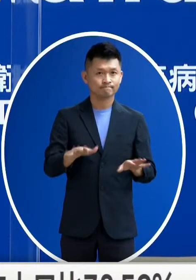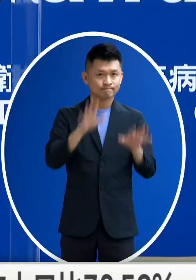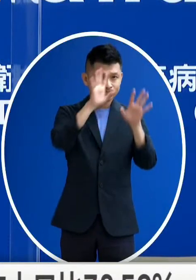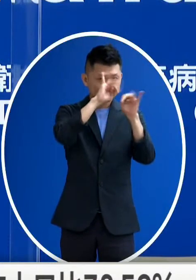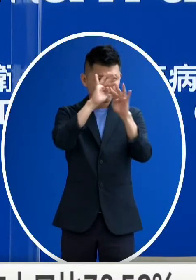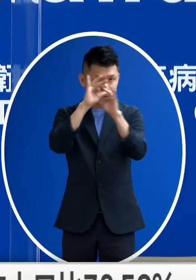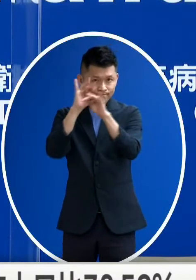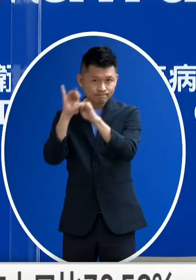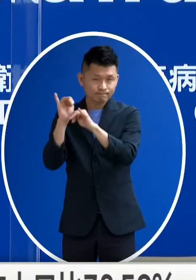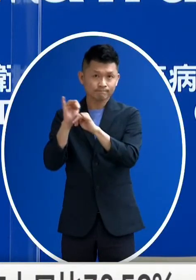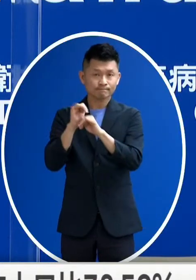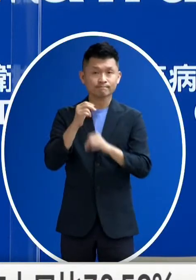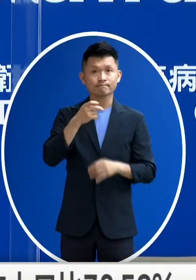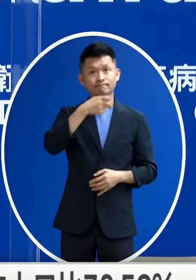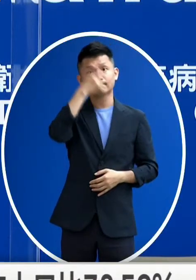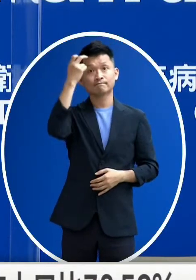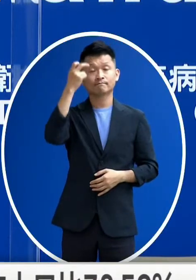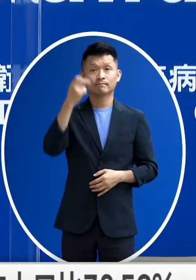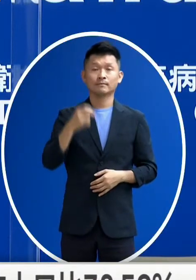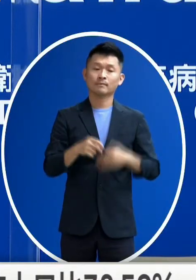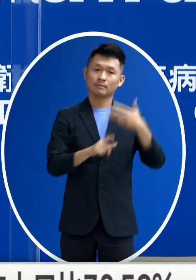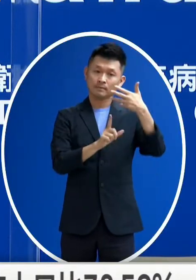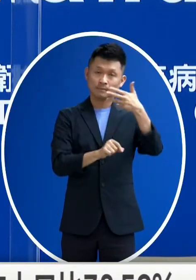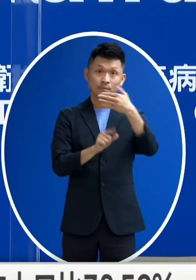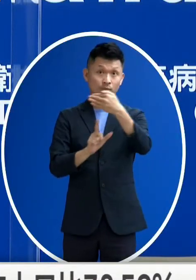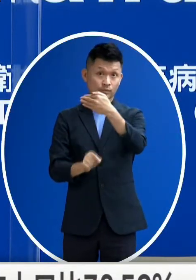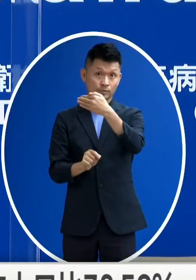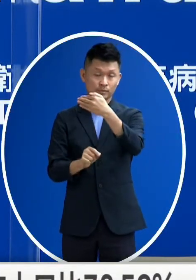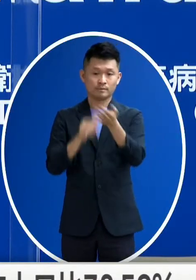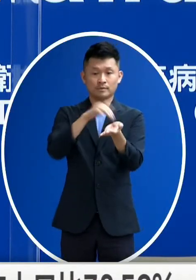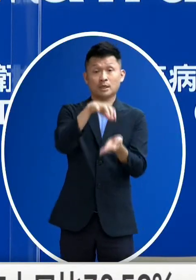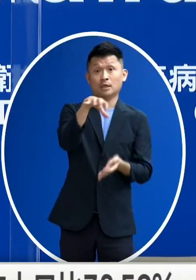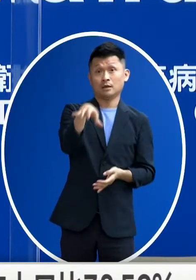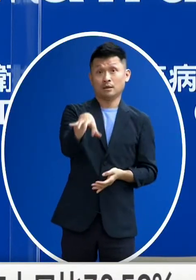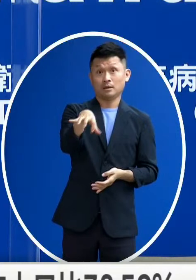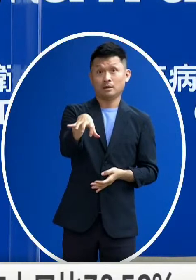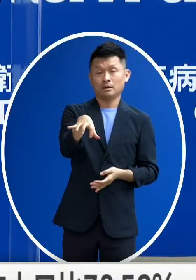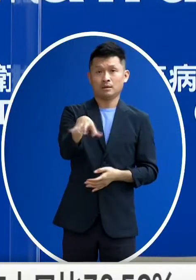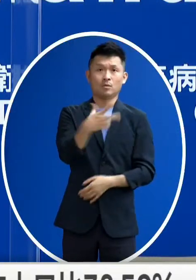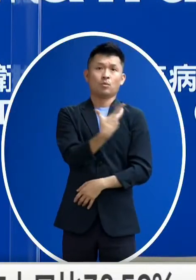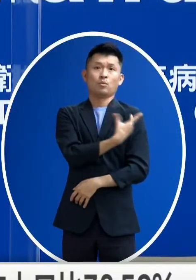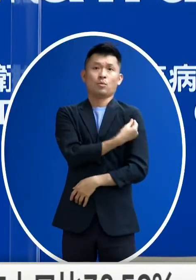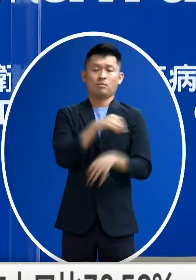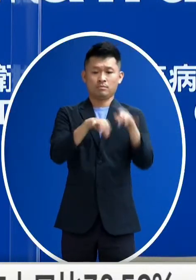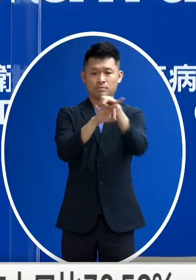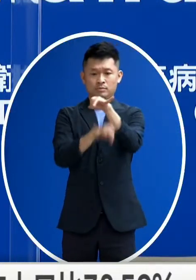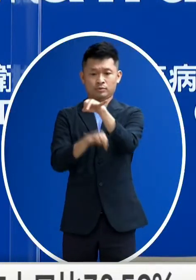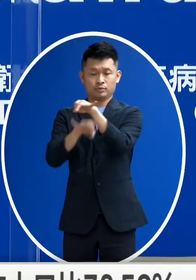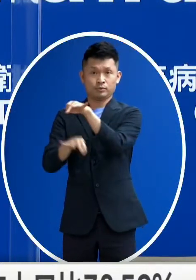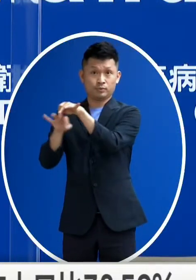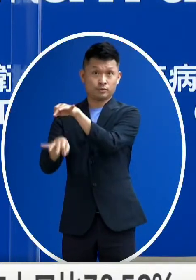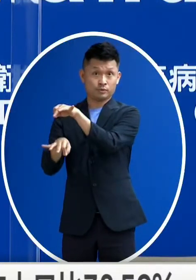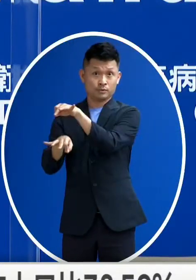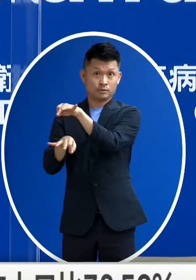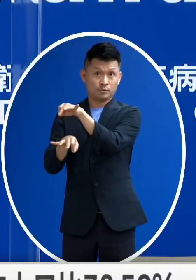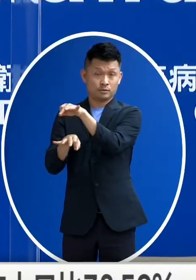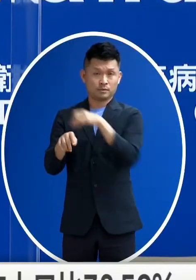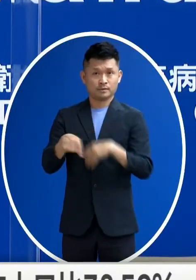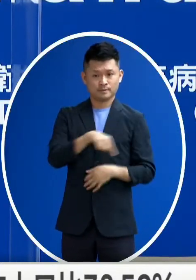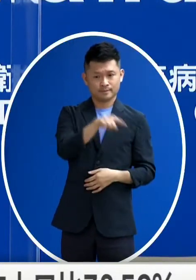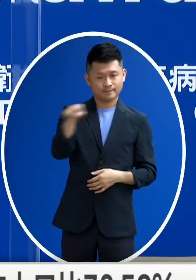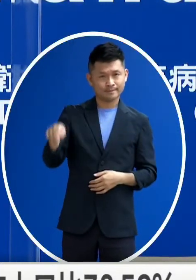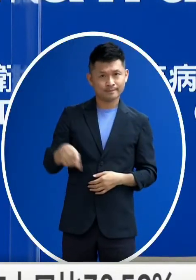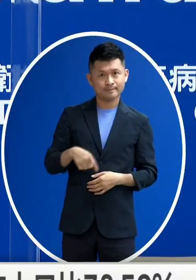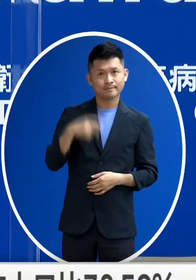的部分，因为他大概是在8、9月，他们在他们医院的施打的清测。哦、他们就重